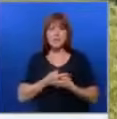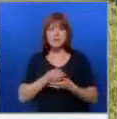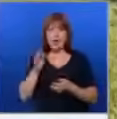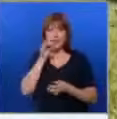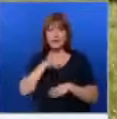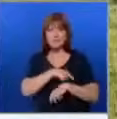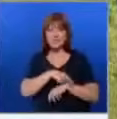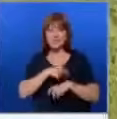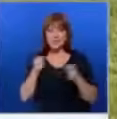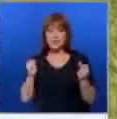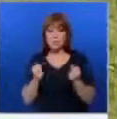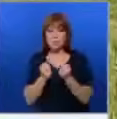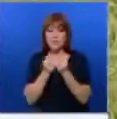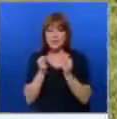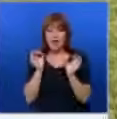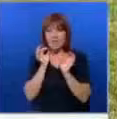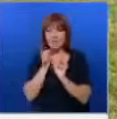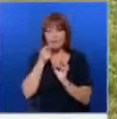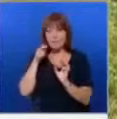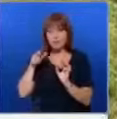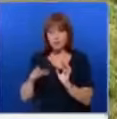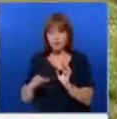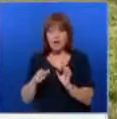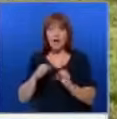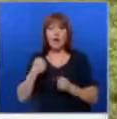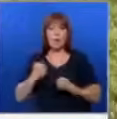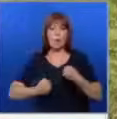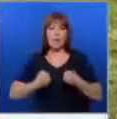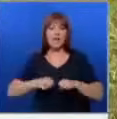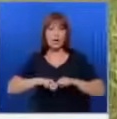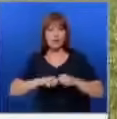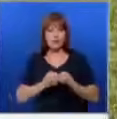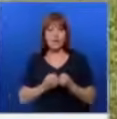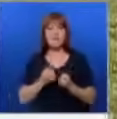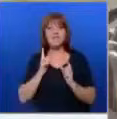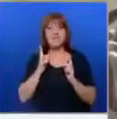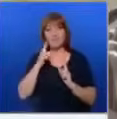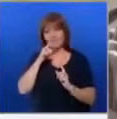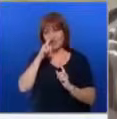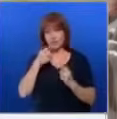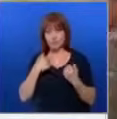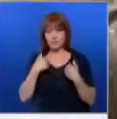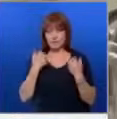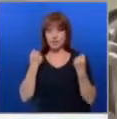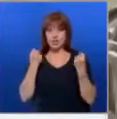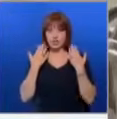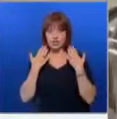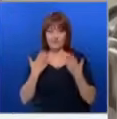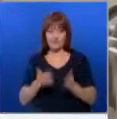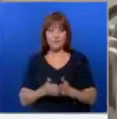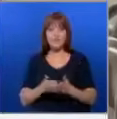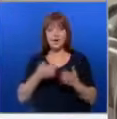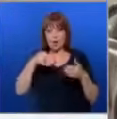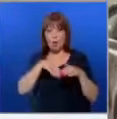оплаши. Нямам думи да опиша случилото се. Колата ни е унищожена, но важното е, че ние сме живи. Под руините